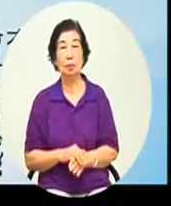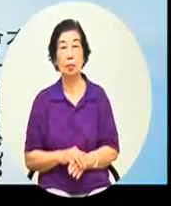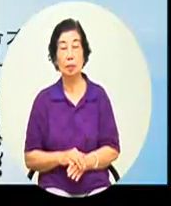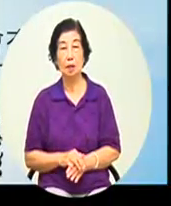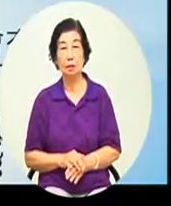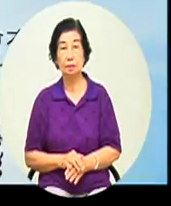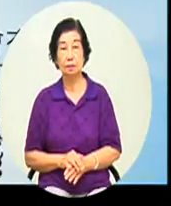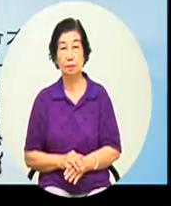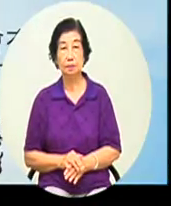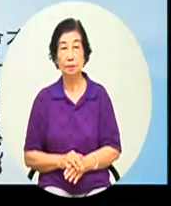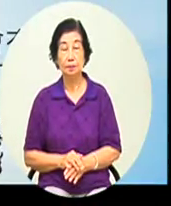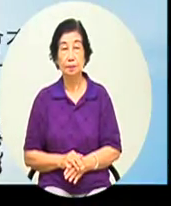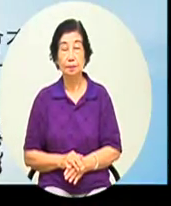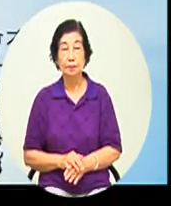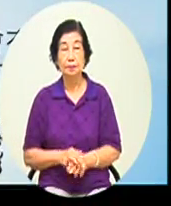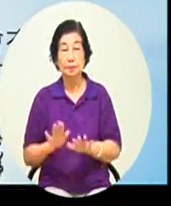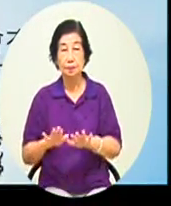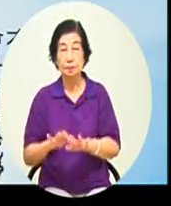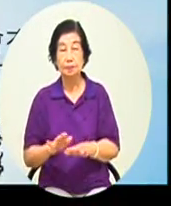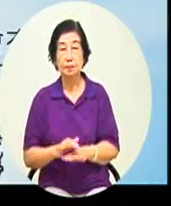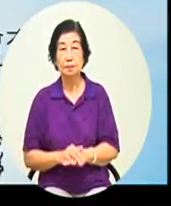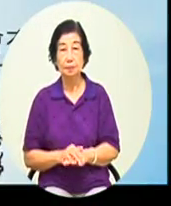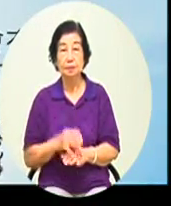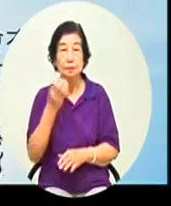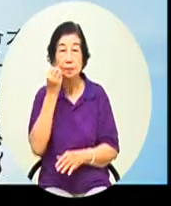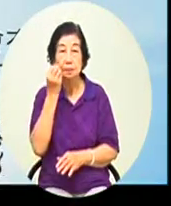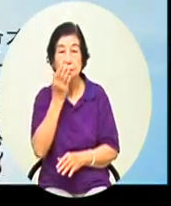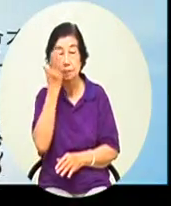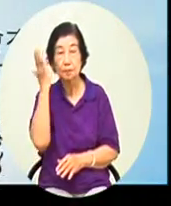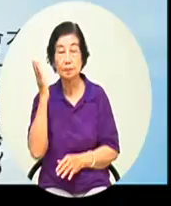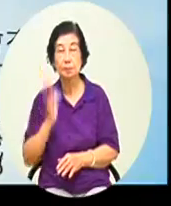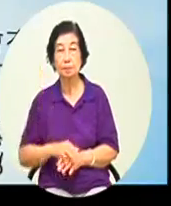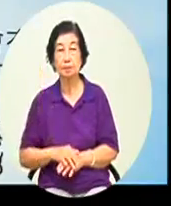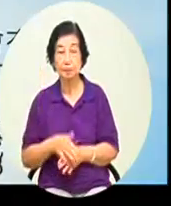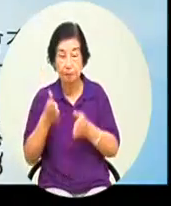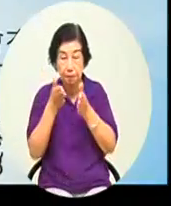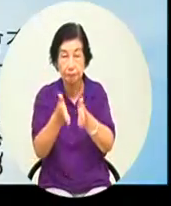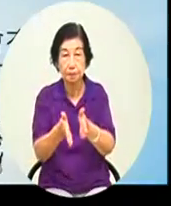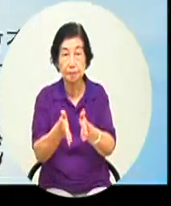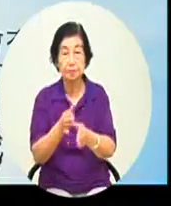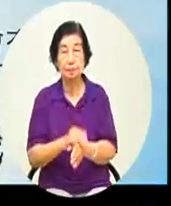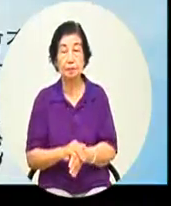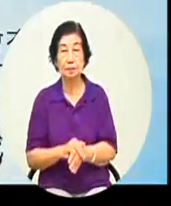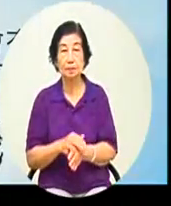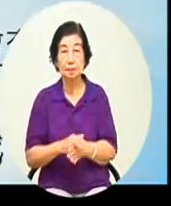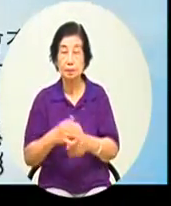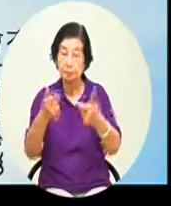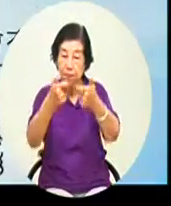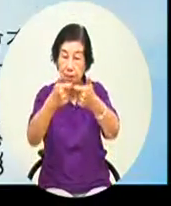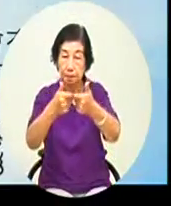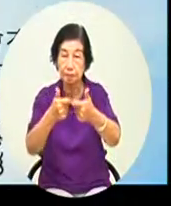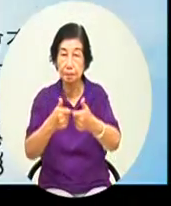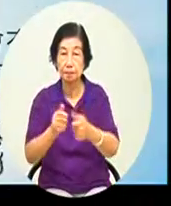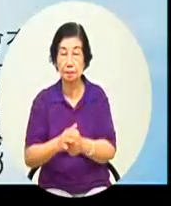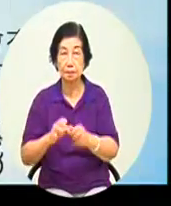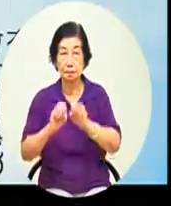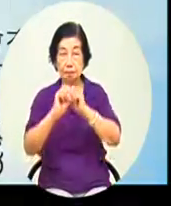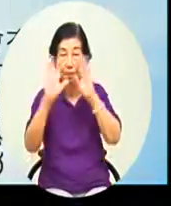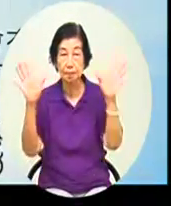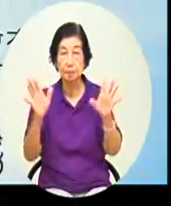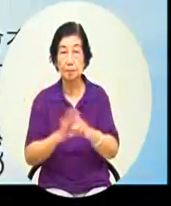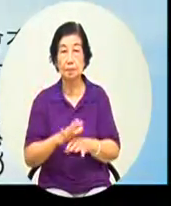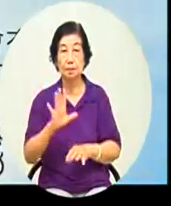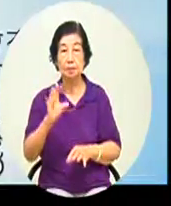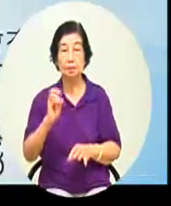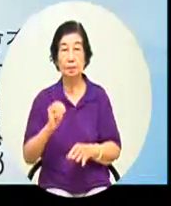既然啊安尼吼，按观光局对这个有什么配套要去宣导的无？